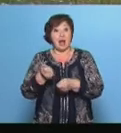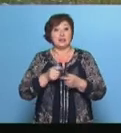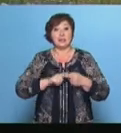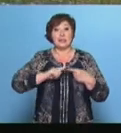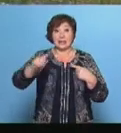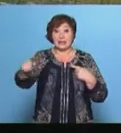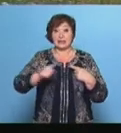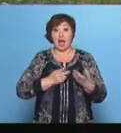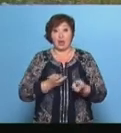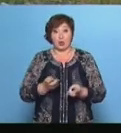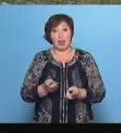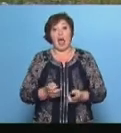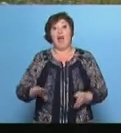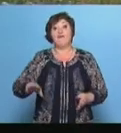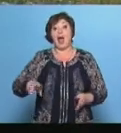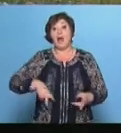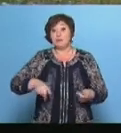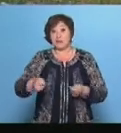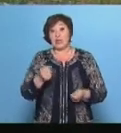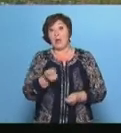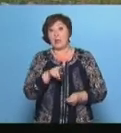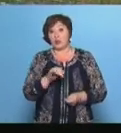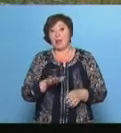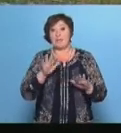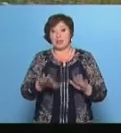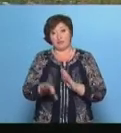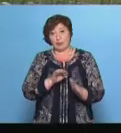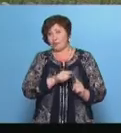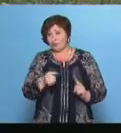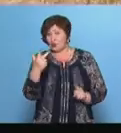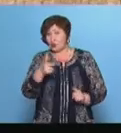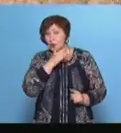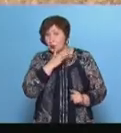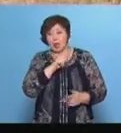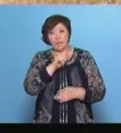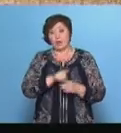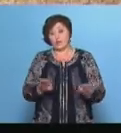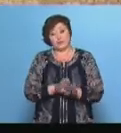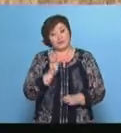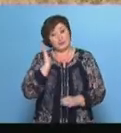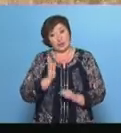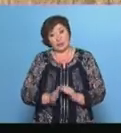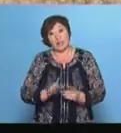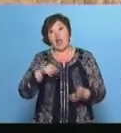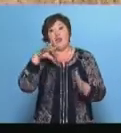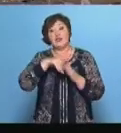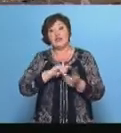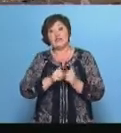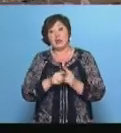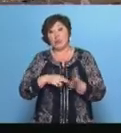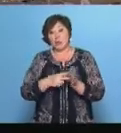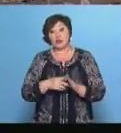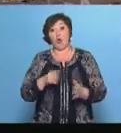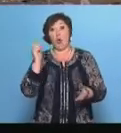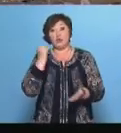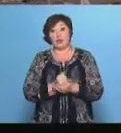пейнтбол. Но в администрации Малой Пурги объясняют, место подбирали в течение 3 лет, вопрос закрыт. Вносить изменения в проект, который утвердило